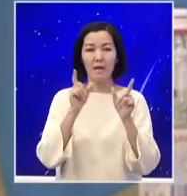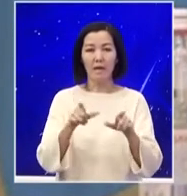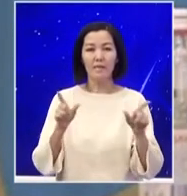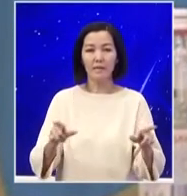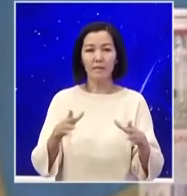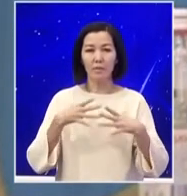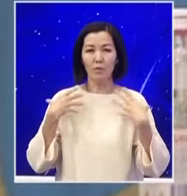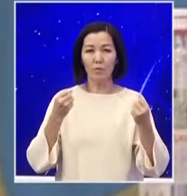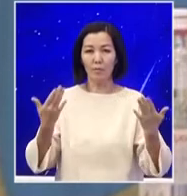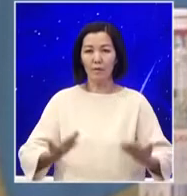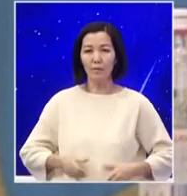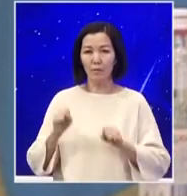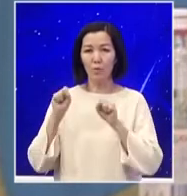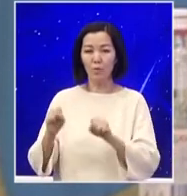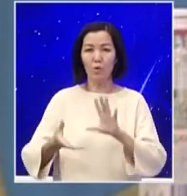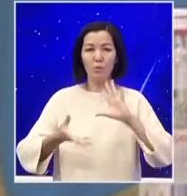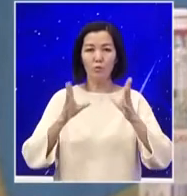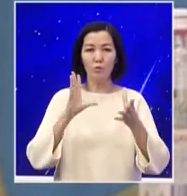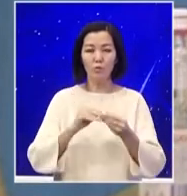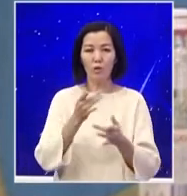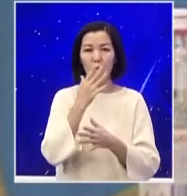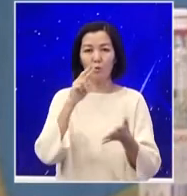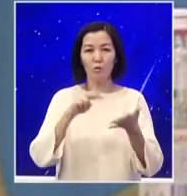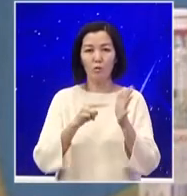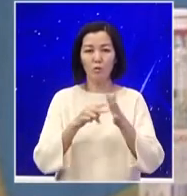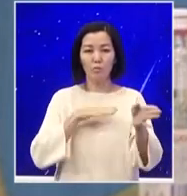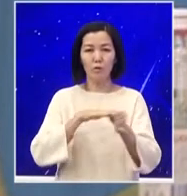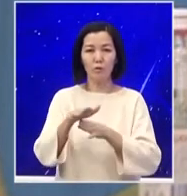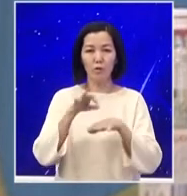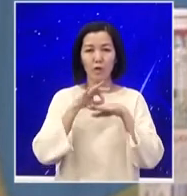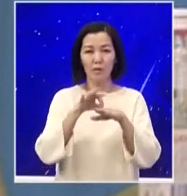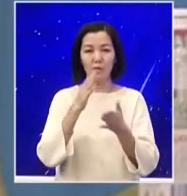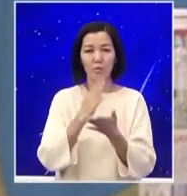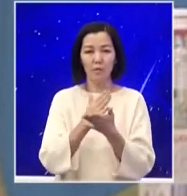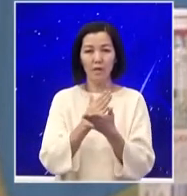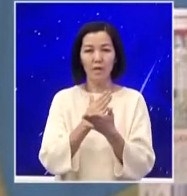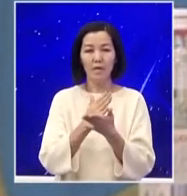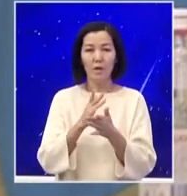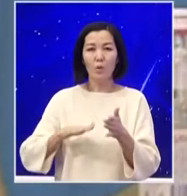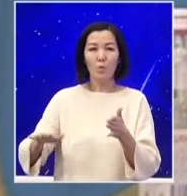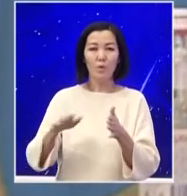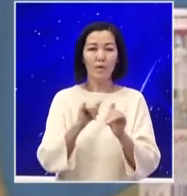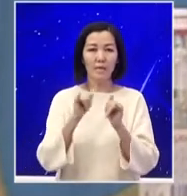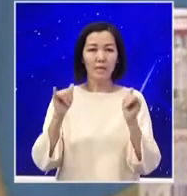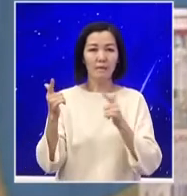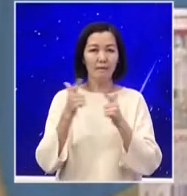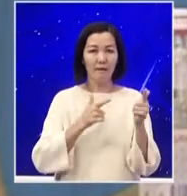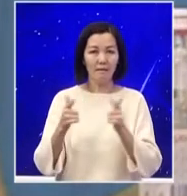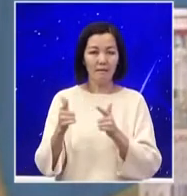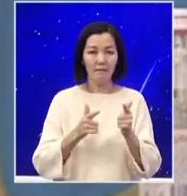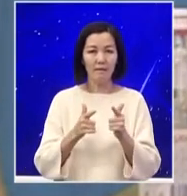мен денсаулығын қорғау жөніндегі ұлттық жоспар жүзеге асырылуда. Өңірлердің дайындығын